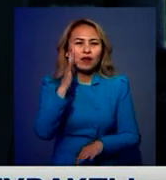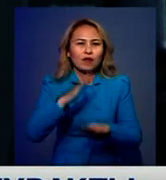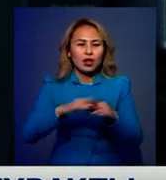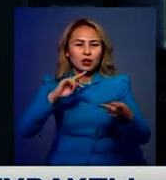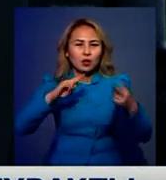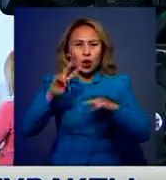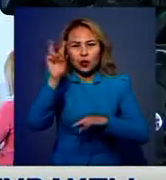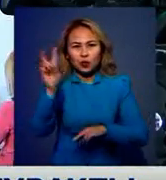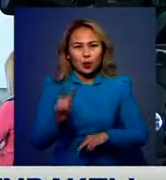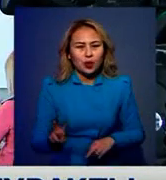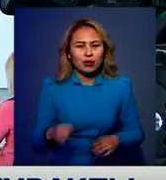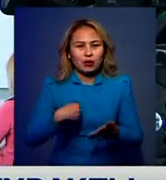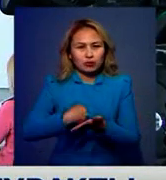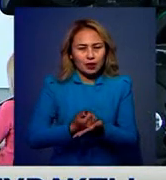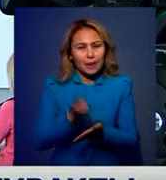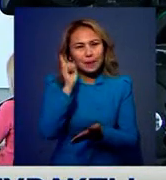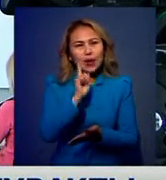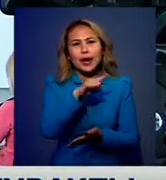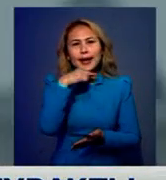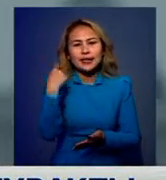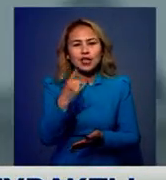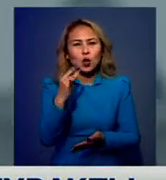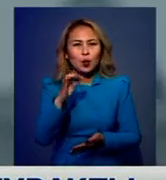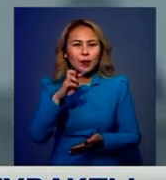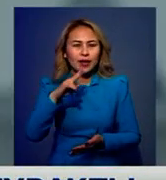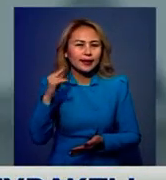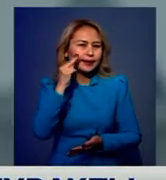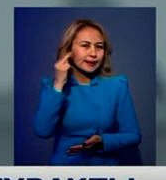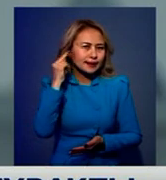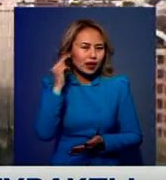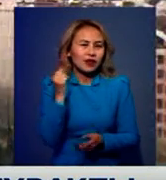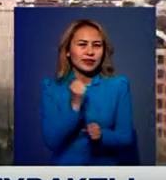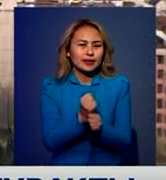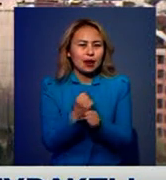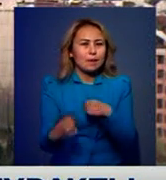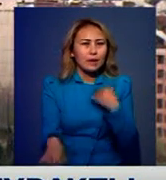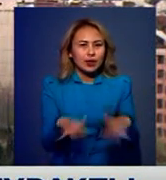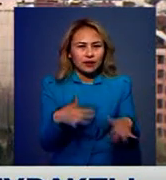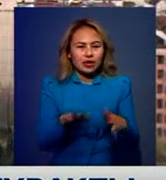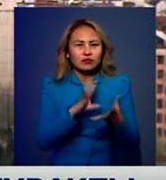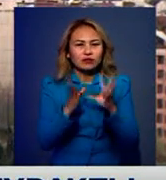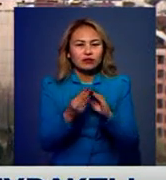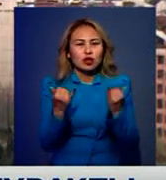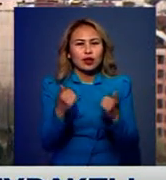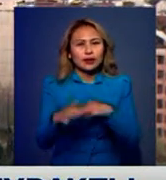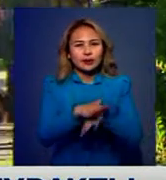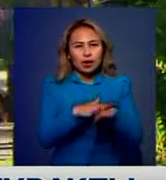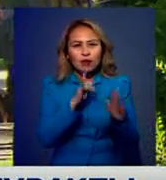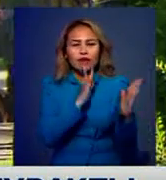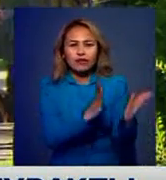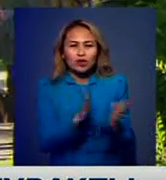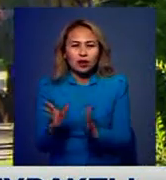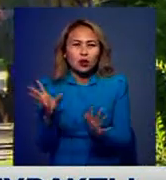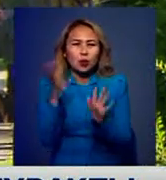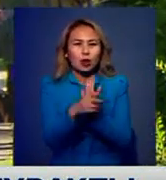долларға шаққандағы бағамы тұрақты, бірақ ресей рублі мен Қытай юаніндегі бағам әлсіреген. Бұл нарық реттеушілерінің